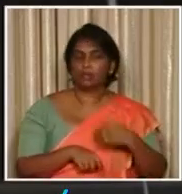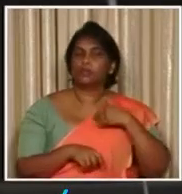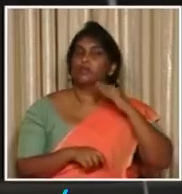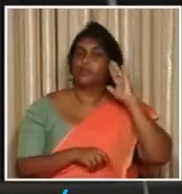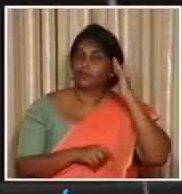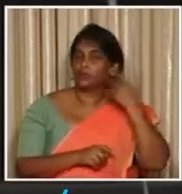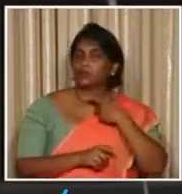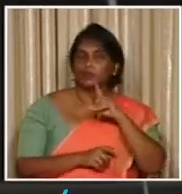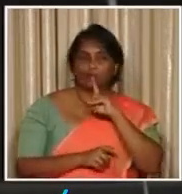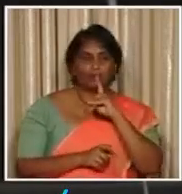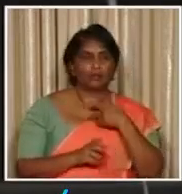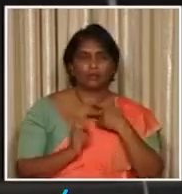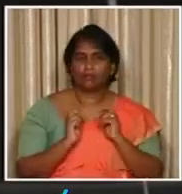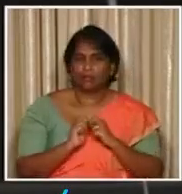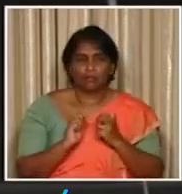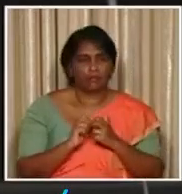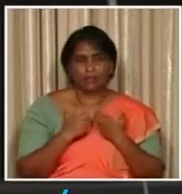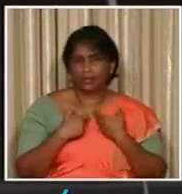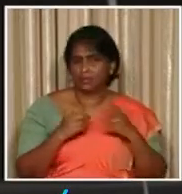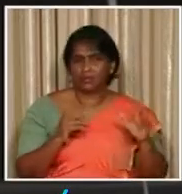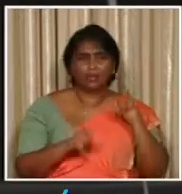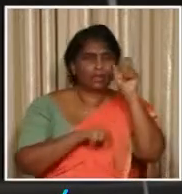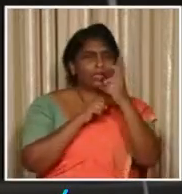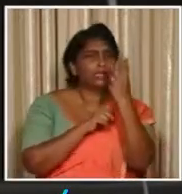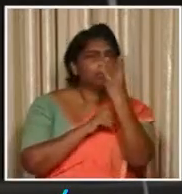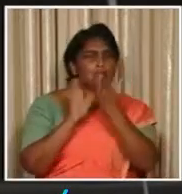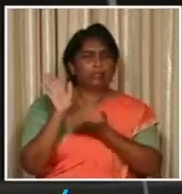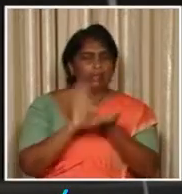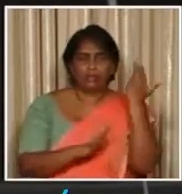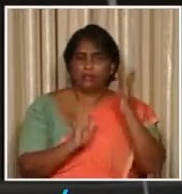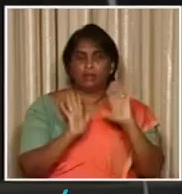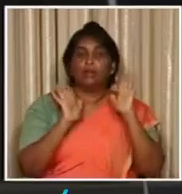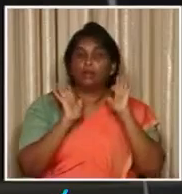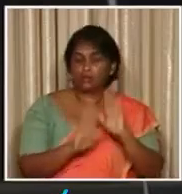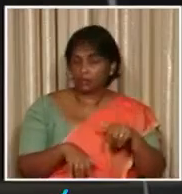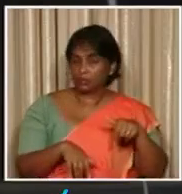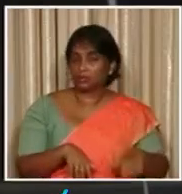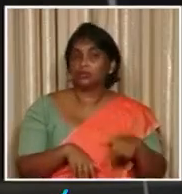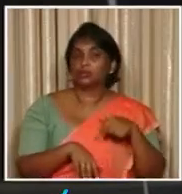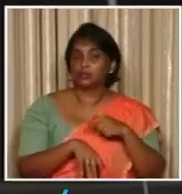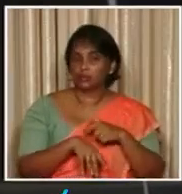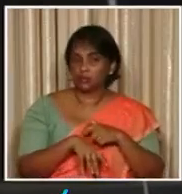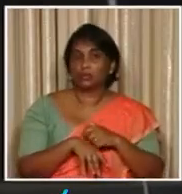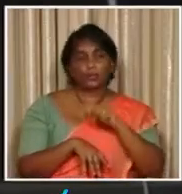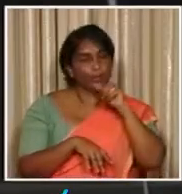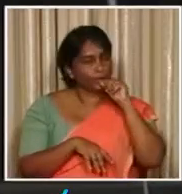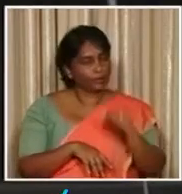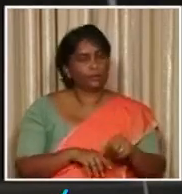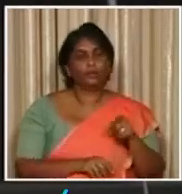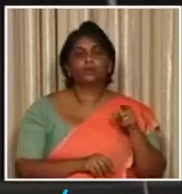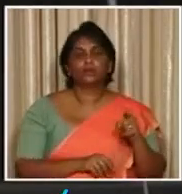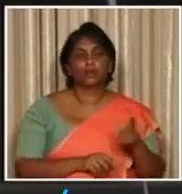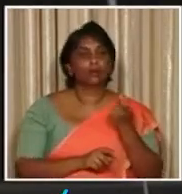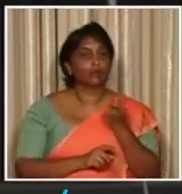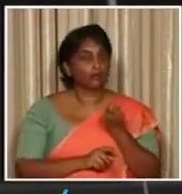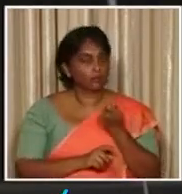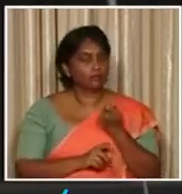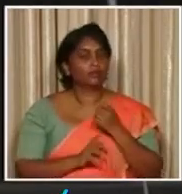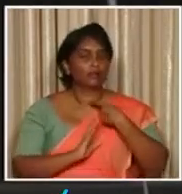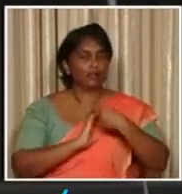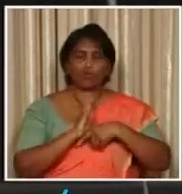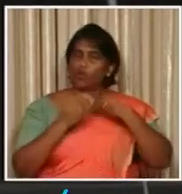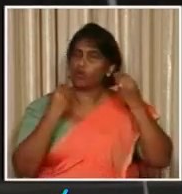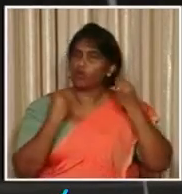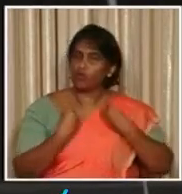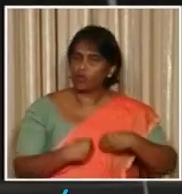විශේෂයෙන් කියන්න ඕනේ අපිට කිසි ගැටලුවක් නැහැ කී දෙනෙක් ගියාද කියන එක. නමුත් මේ වෙලාවේ ඇත්තටම ආර්ථික වශයෙන් රට